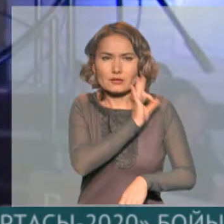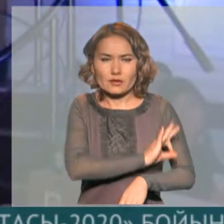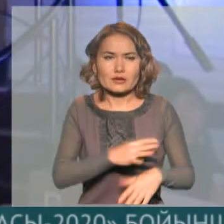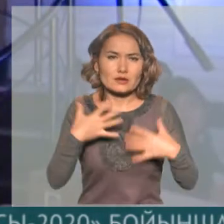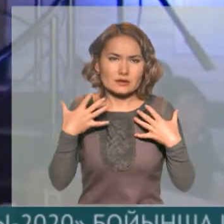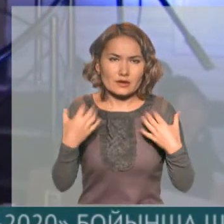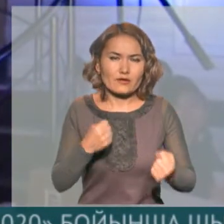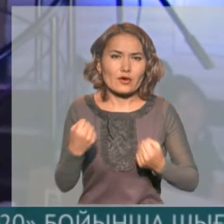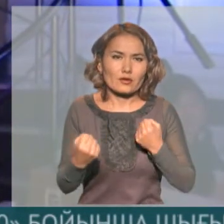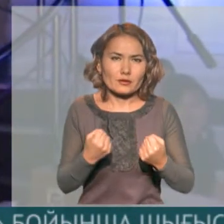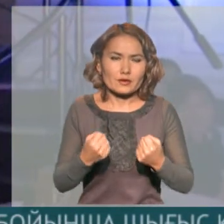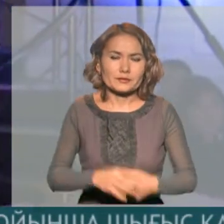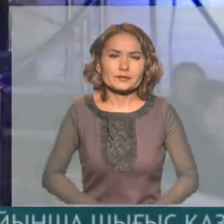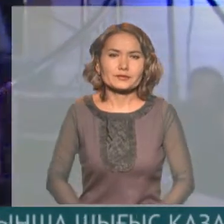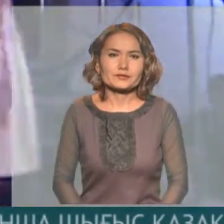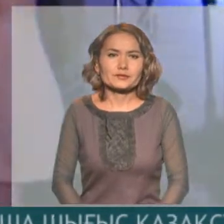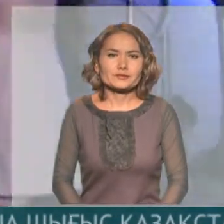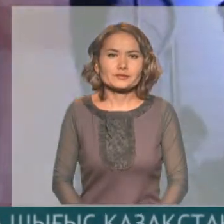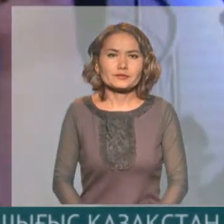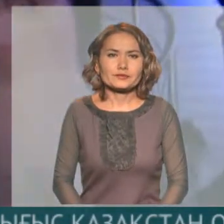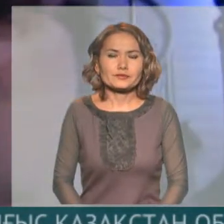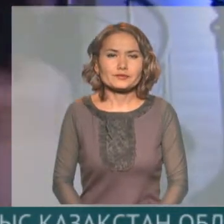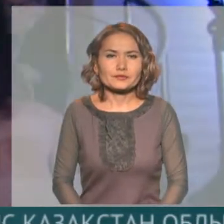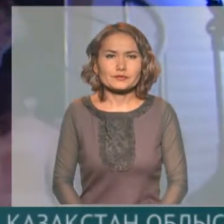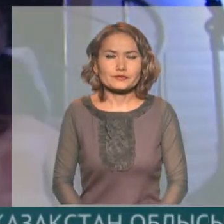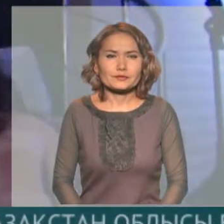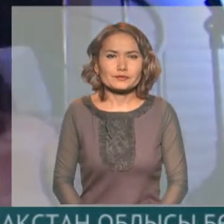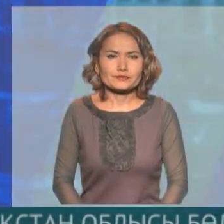осында. Ұлан Нарынбек, Ғани Бекенов, хабар Алматыдан.